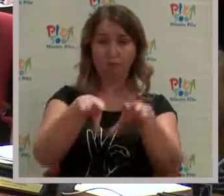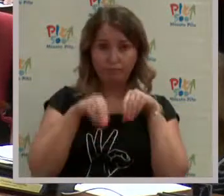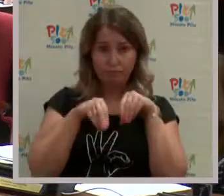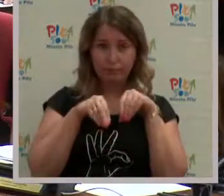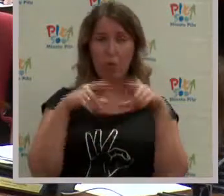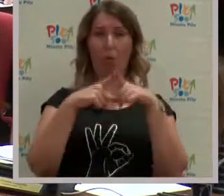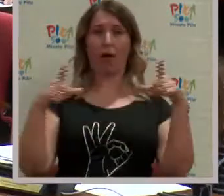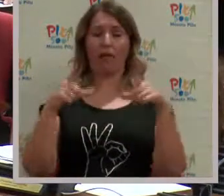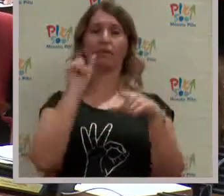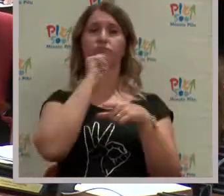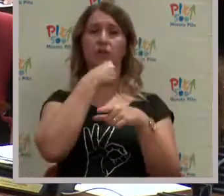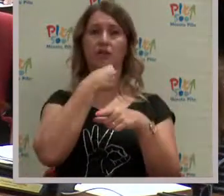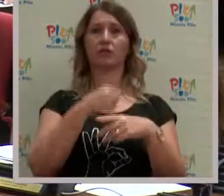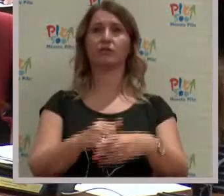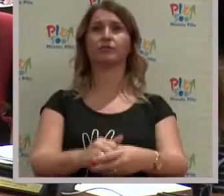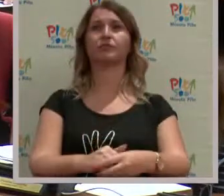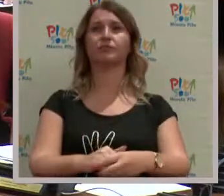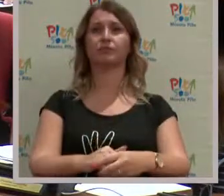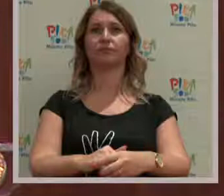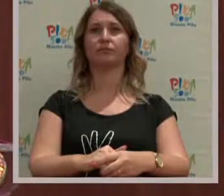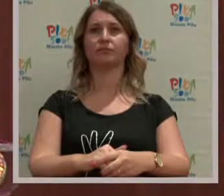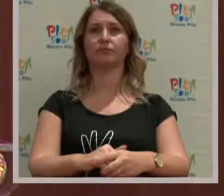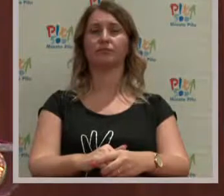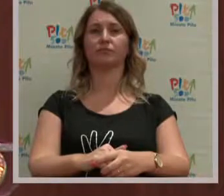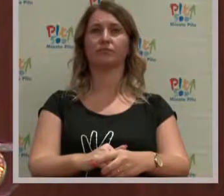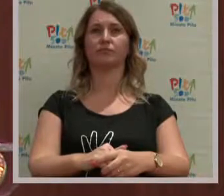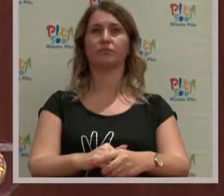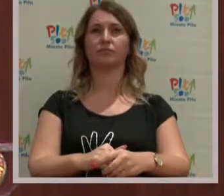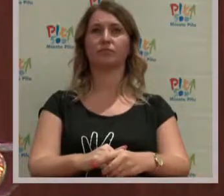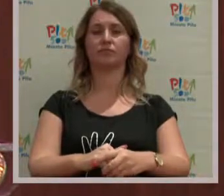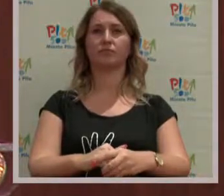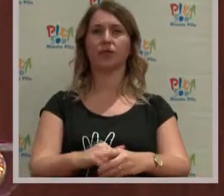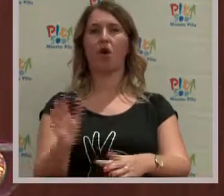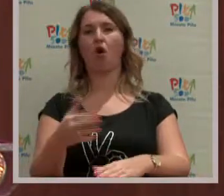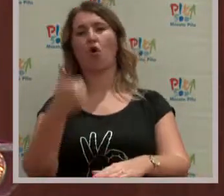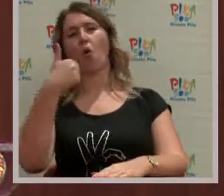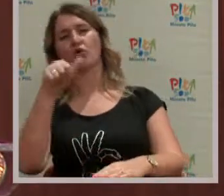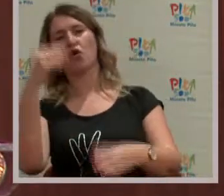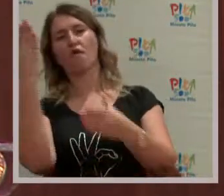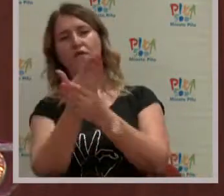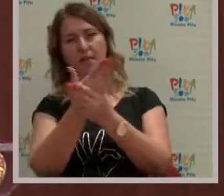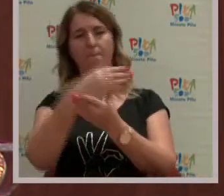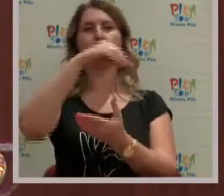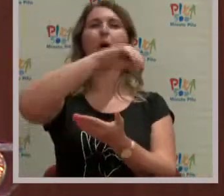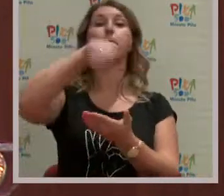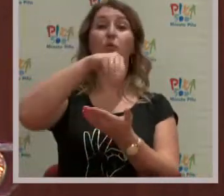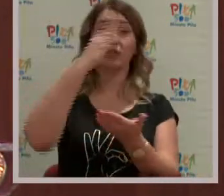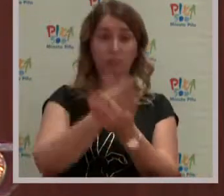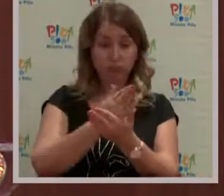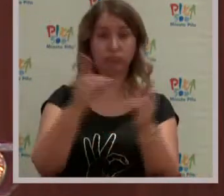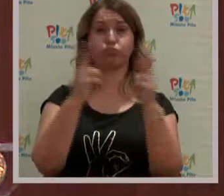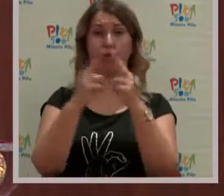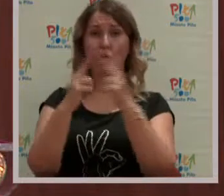seniora, do tej pory chyba setka firm podpisała z nami porozumienia, jestem